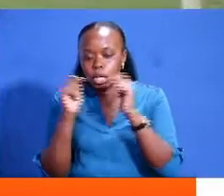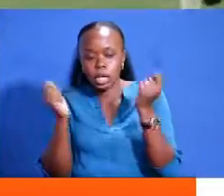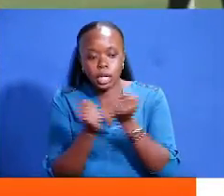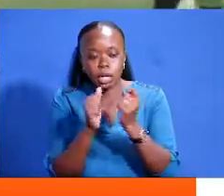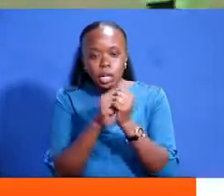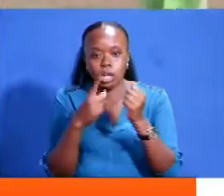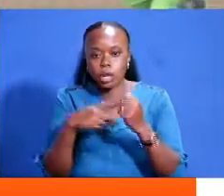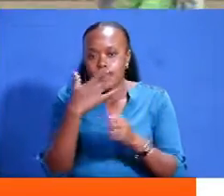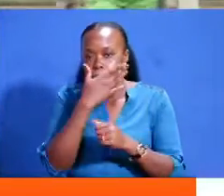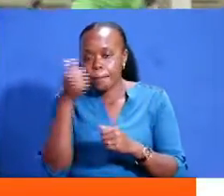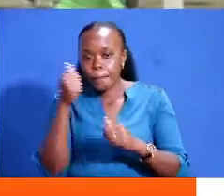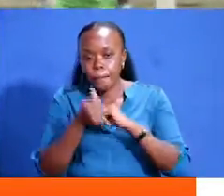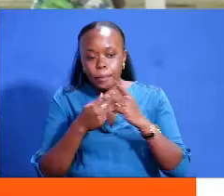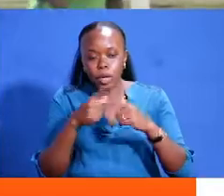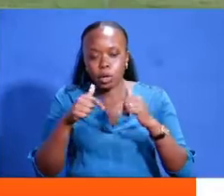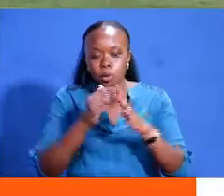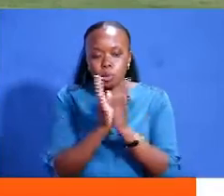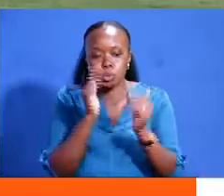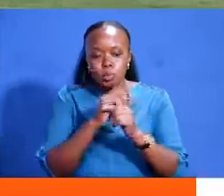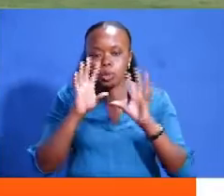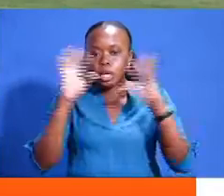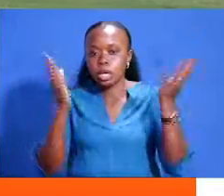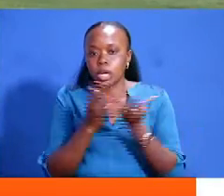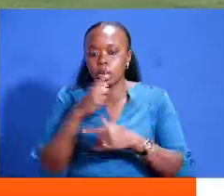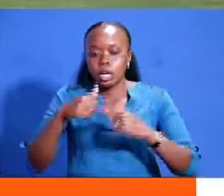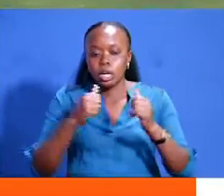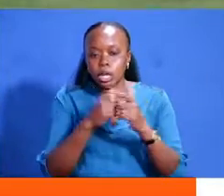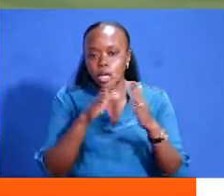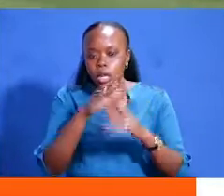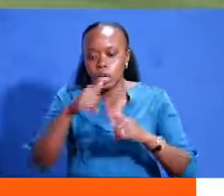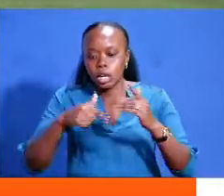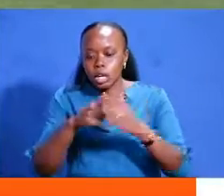orodha ya timu 16 bora zitakazowania taji la kombe la dunia kwa